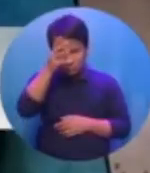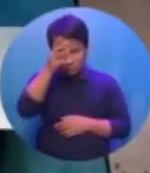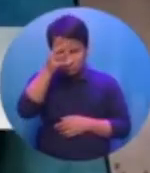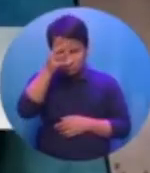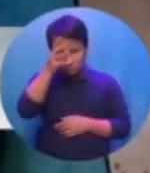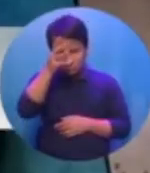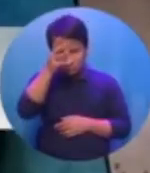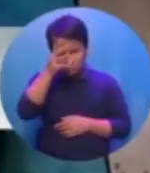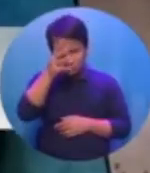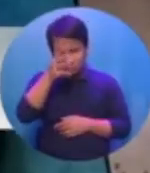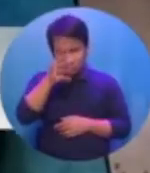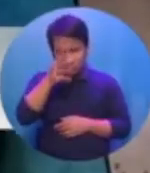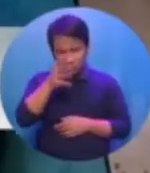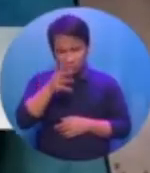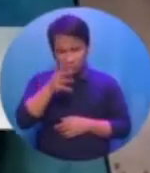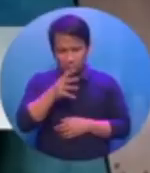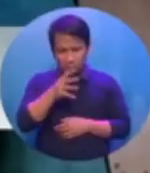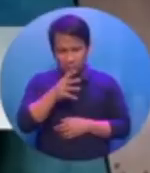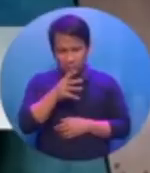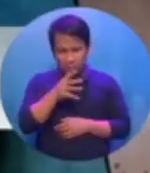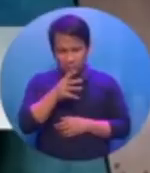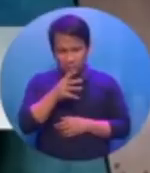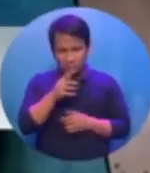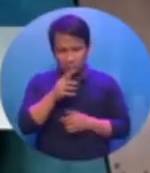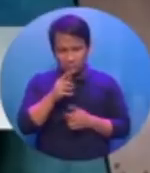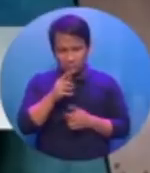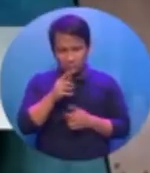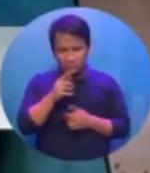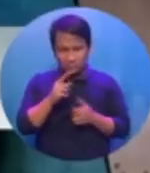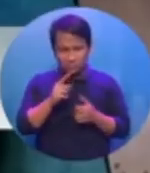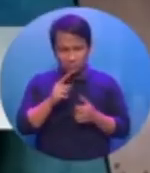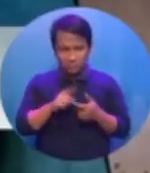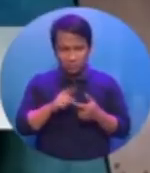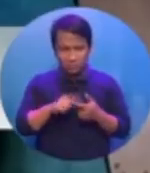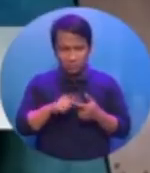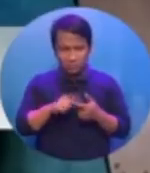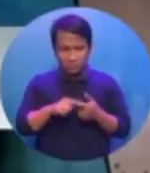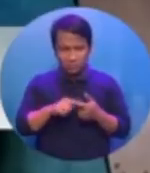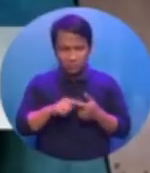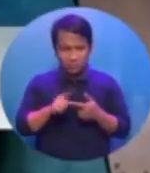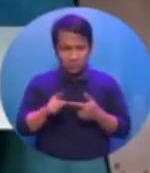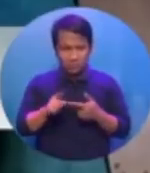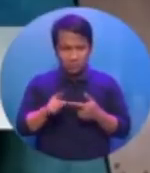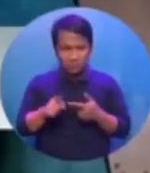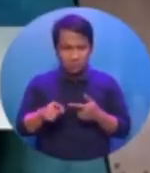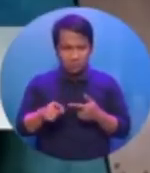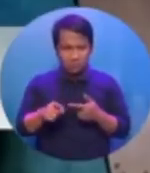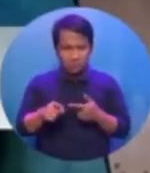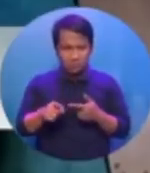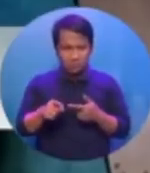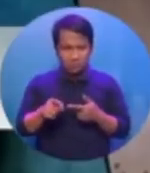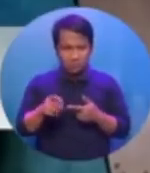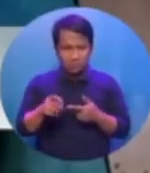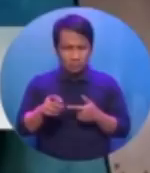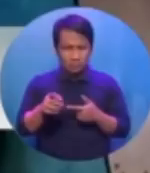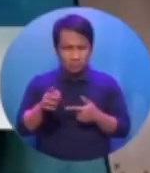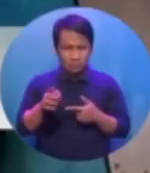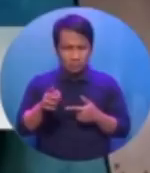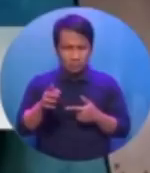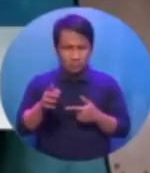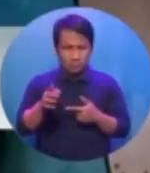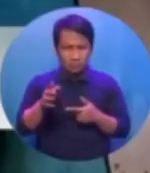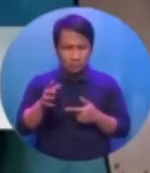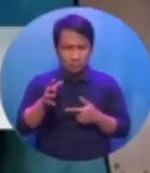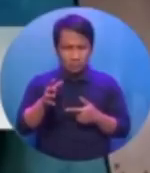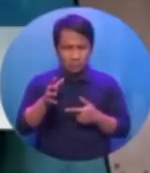naman na. Gato din mo. Gato rin mo. Lamlam. Burit man na. Istorya raman na. Bisag ginsa ko niya magkuha dito. Bat